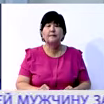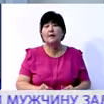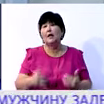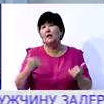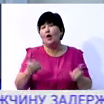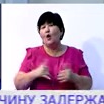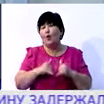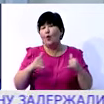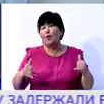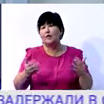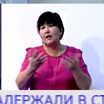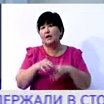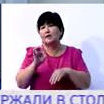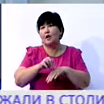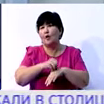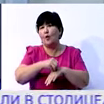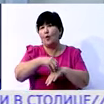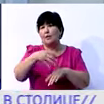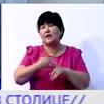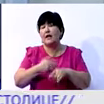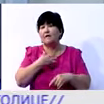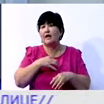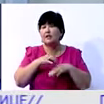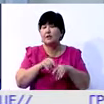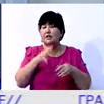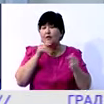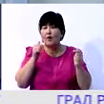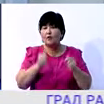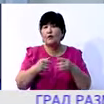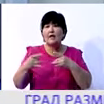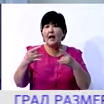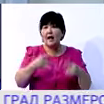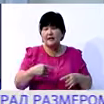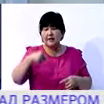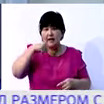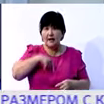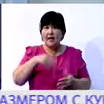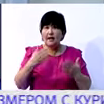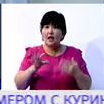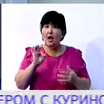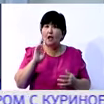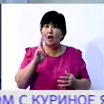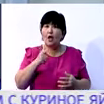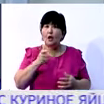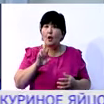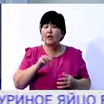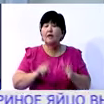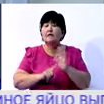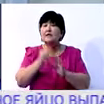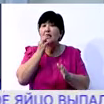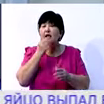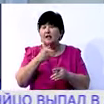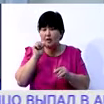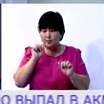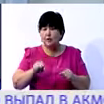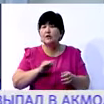Сейчас увеличилось количество опухолей, поэтому важно проводить своевременно диагностику организма. Если онкология выявляется на ранних стадиях, ее